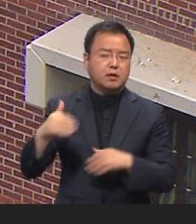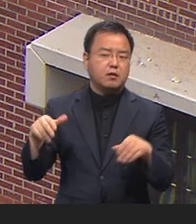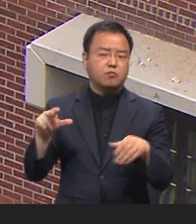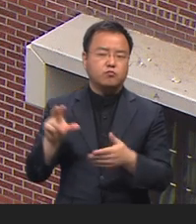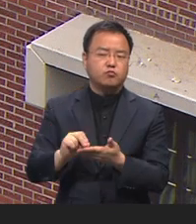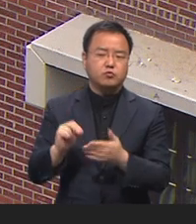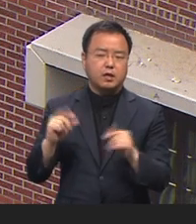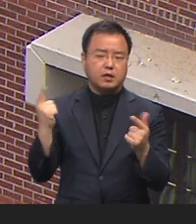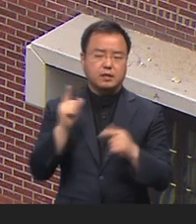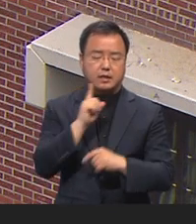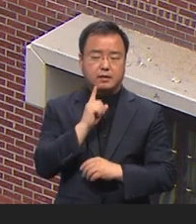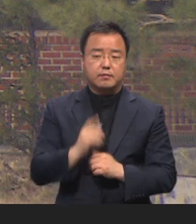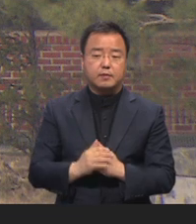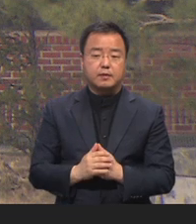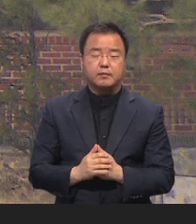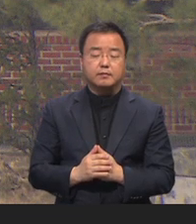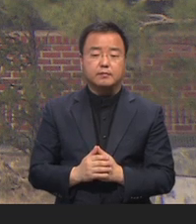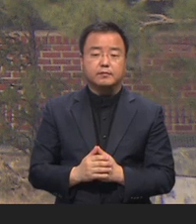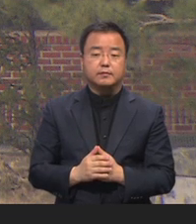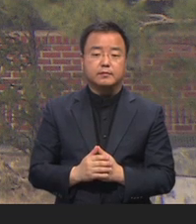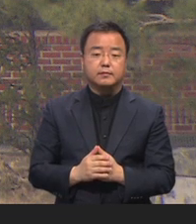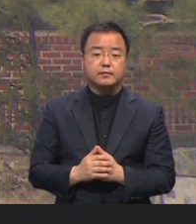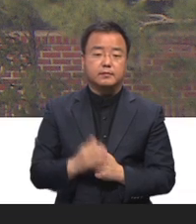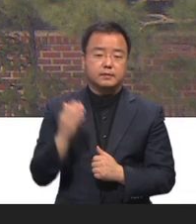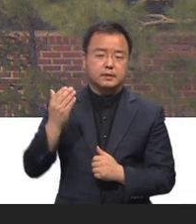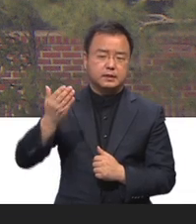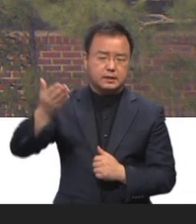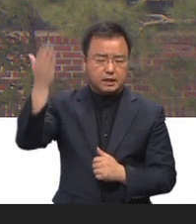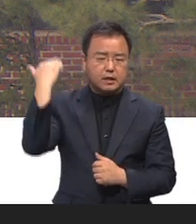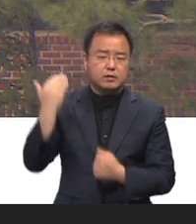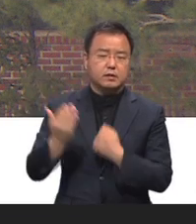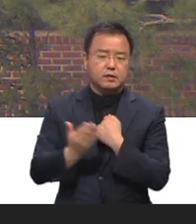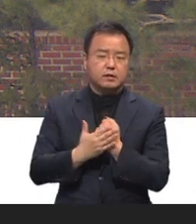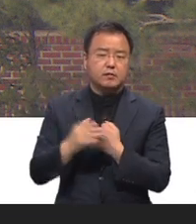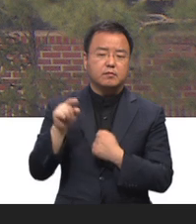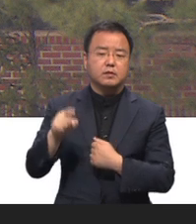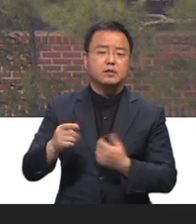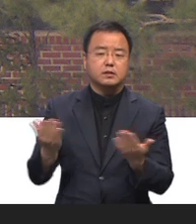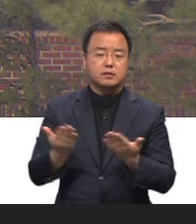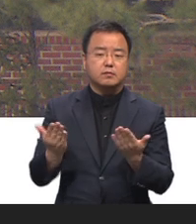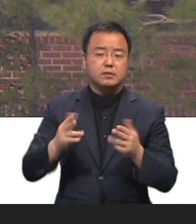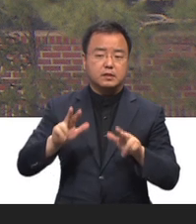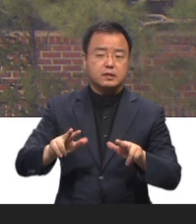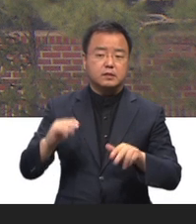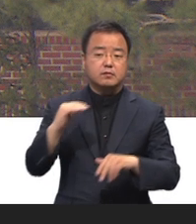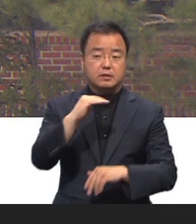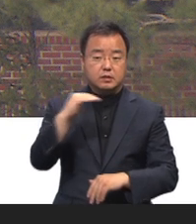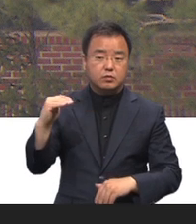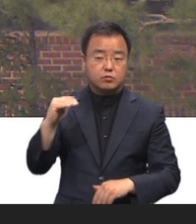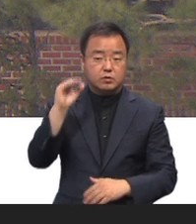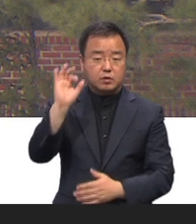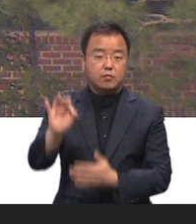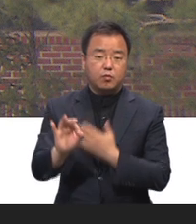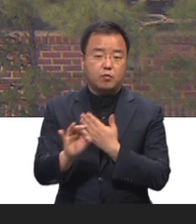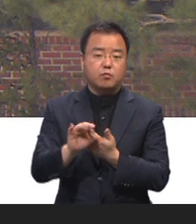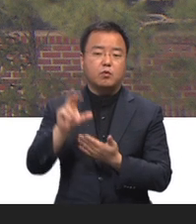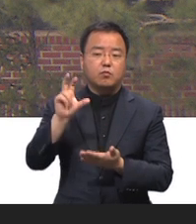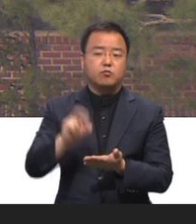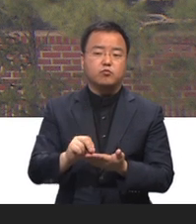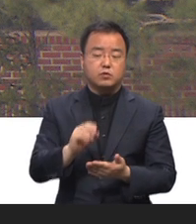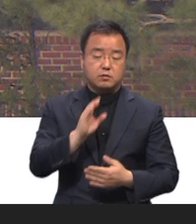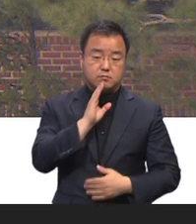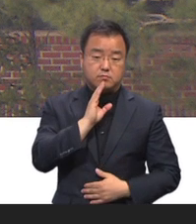고 답했습니다 요즘 이거 무 것도 뭐 지금의 주식에서 빠지면 은 문제가 될